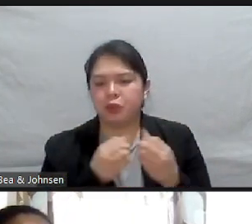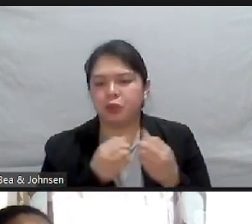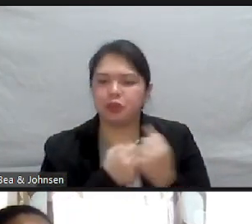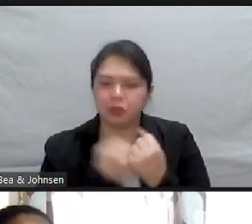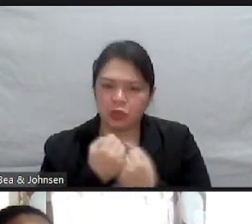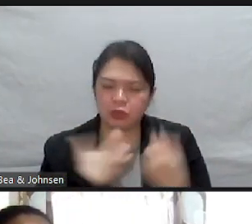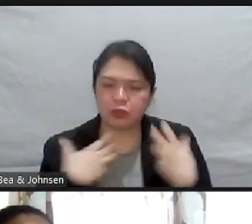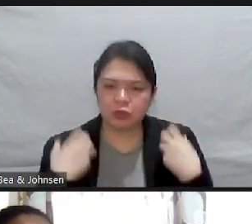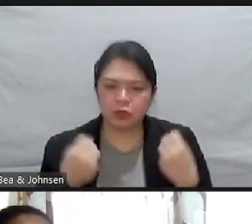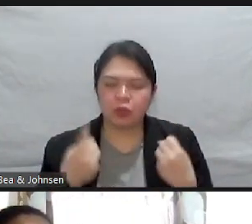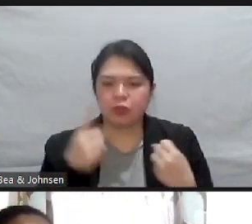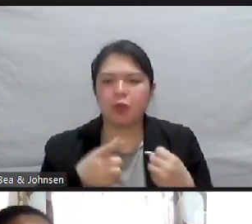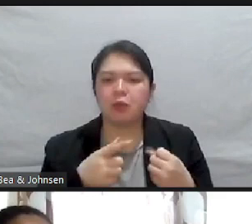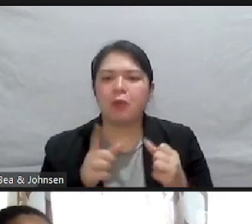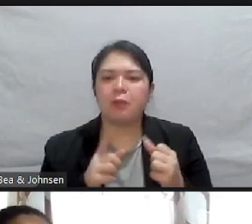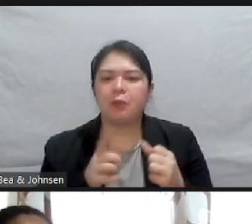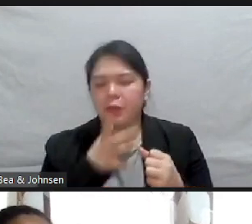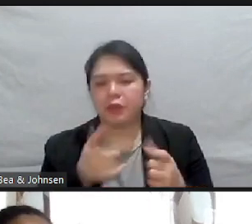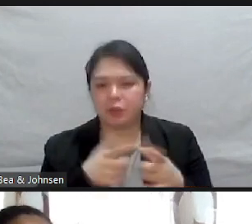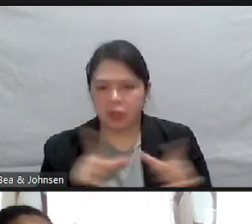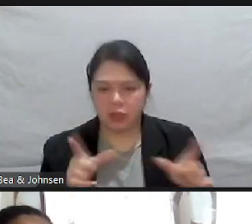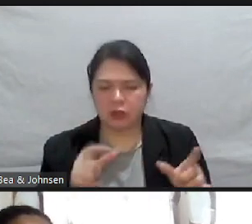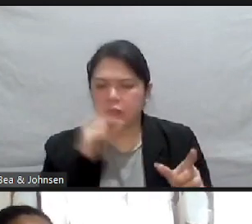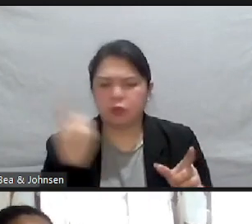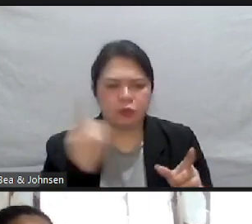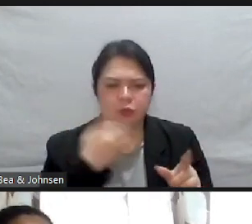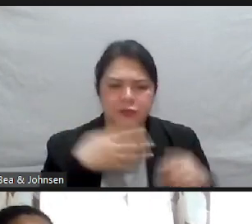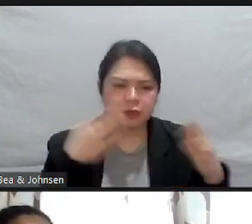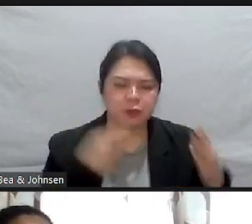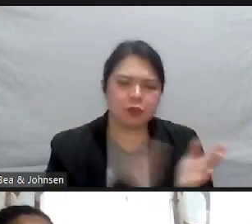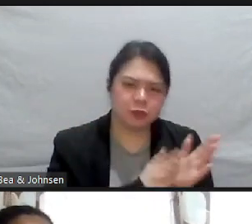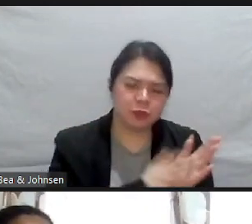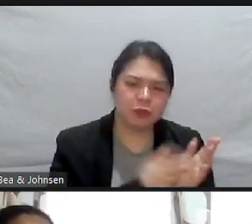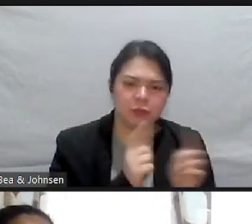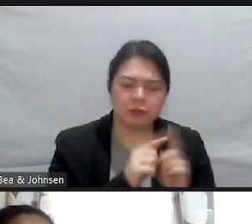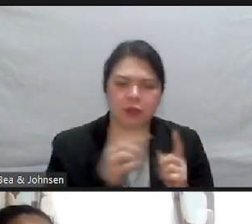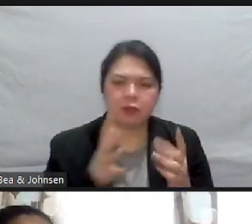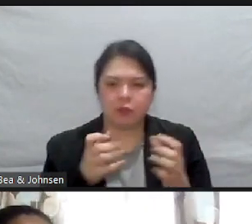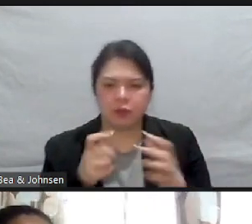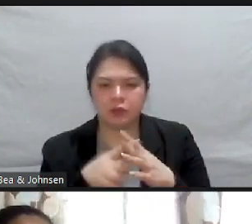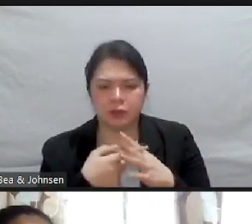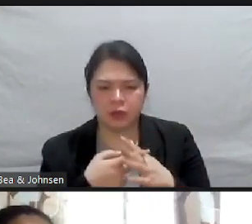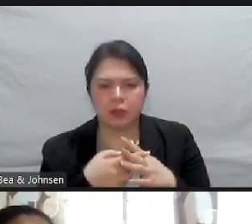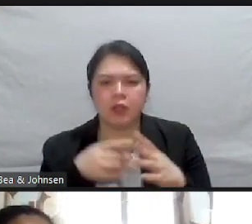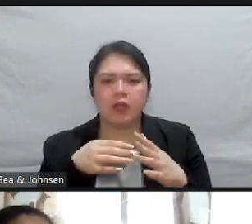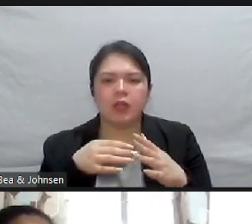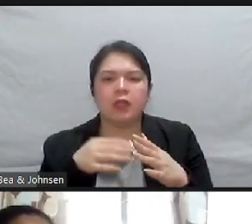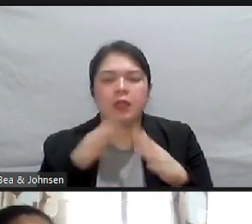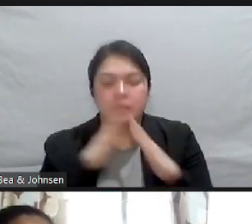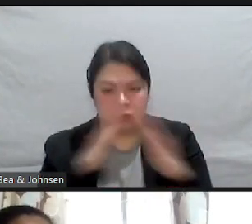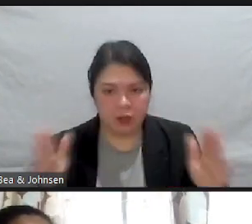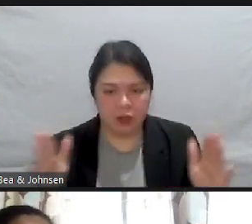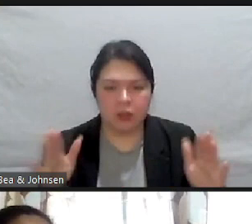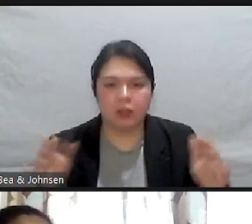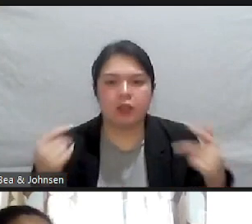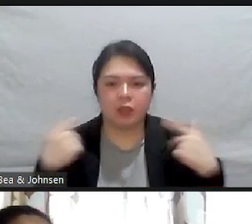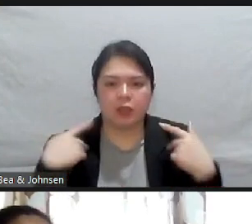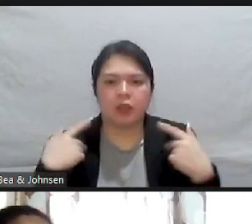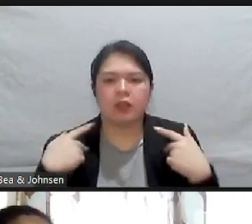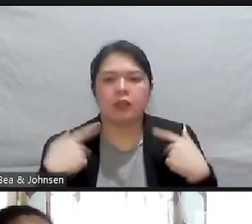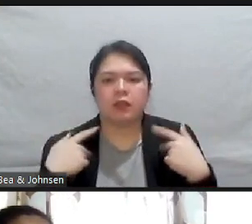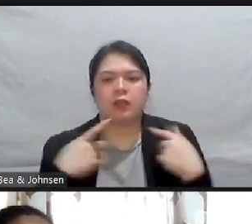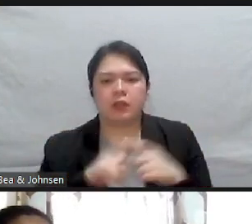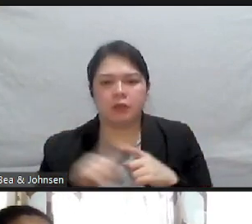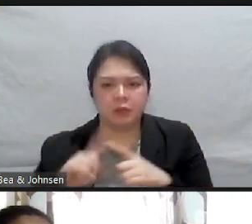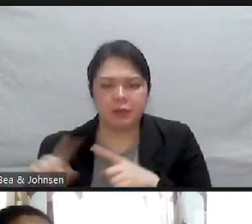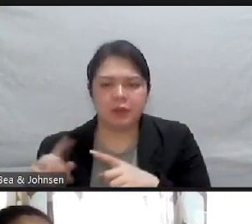mother tongue, dapat hindi lang sa paaralan ito magsimula, kundi mismong sa loob ng mga bahay, ng mga katutubong mga